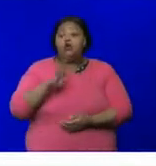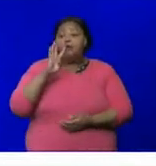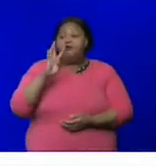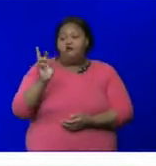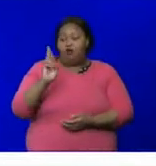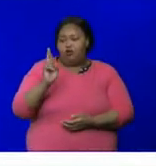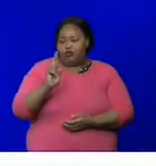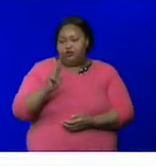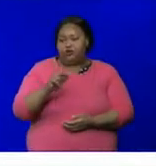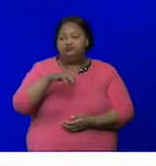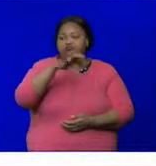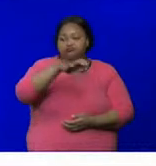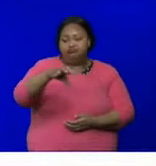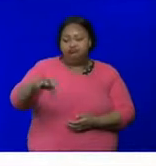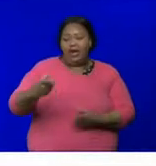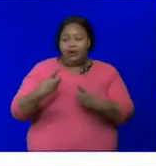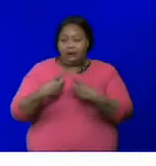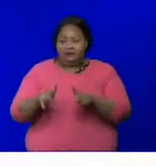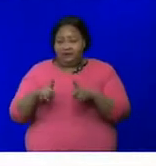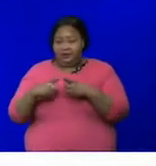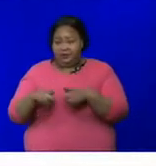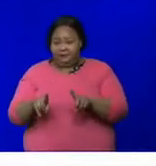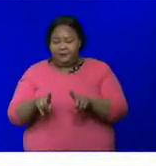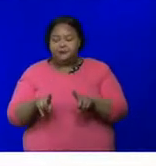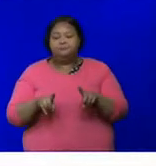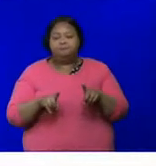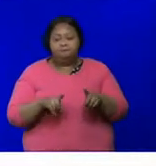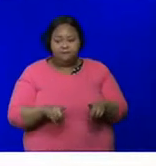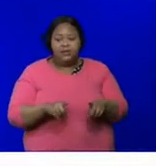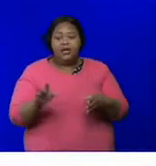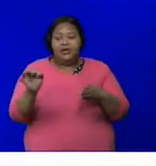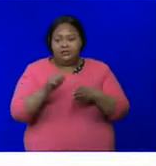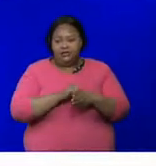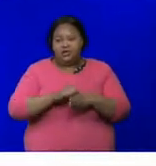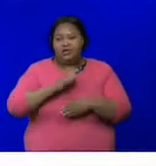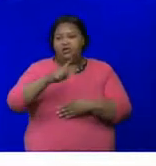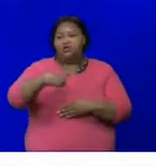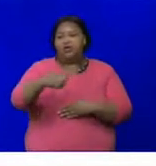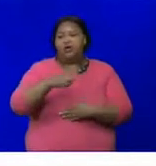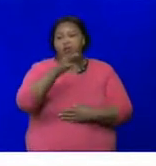takuleli. Umbiko uhlanganiswe ngithembelihle magutsho esiphofaneni.